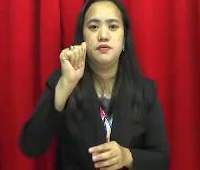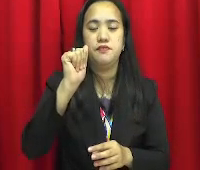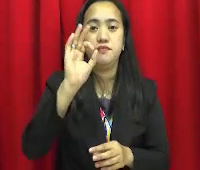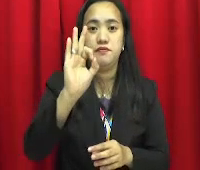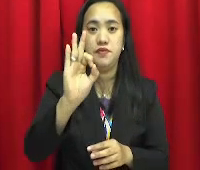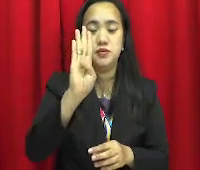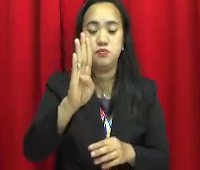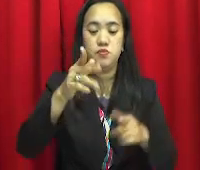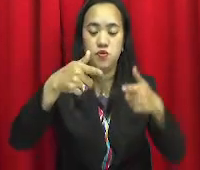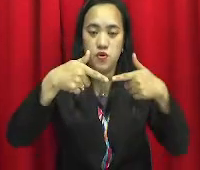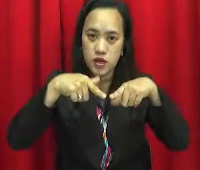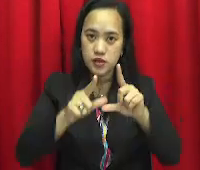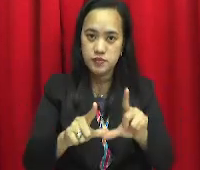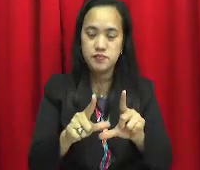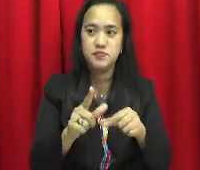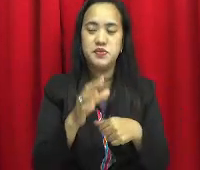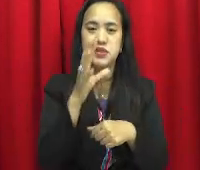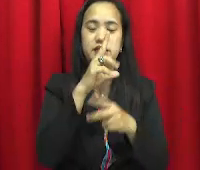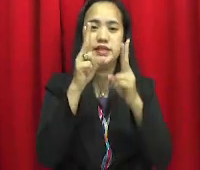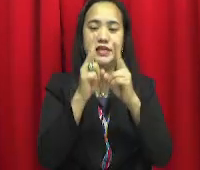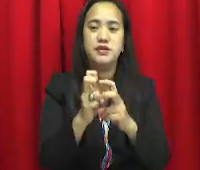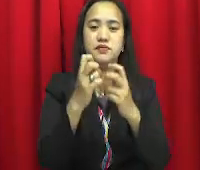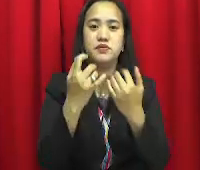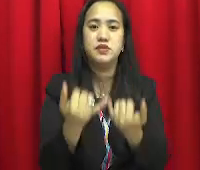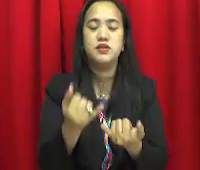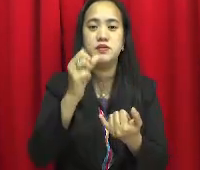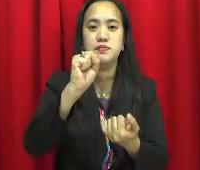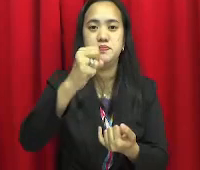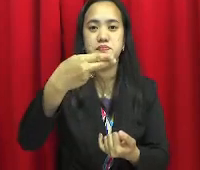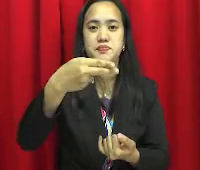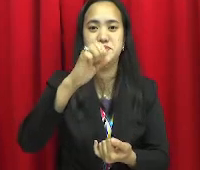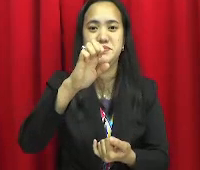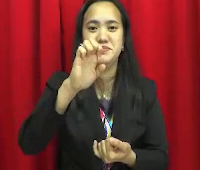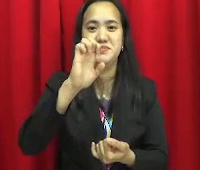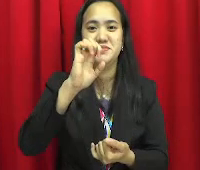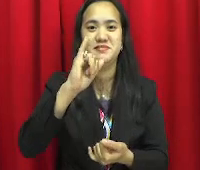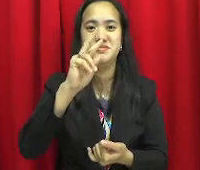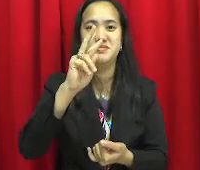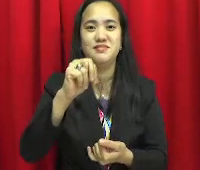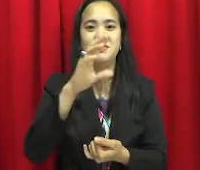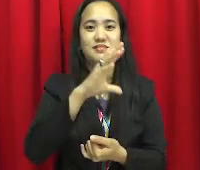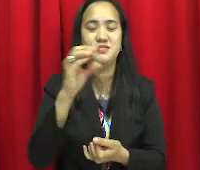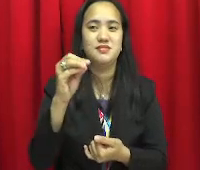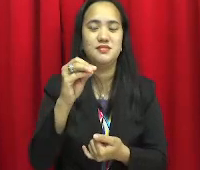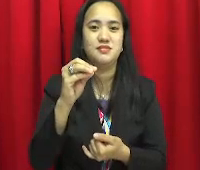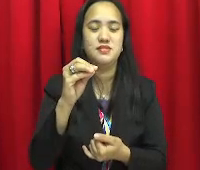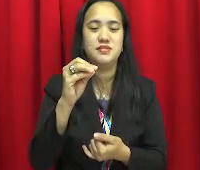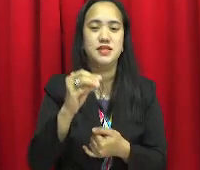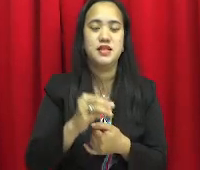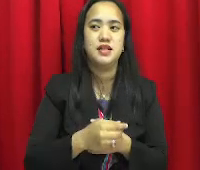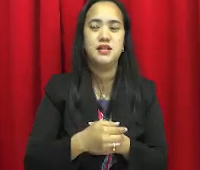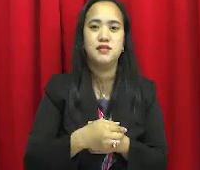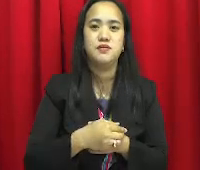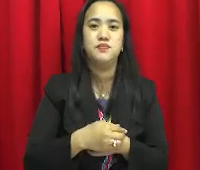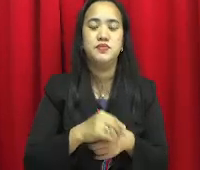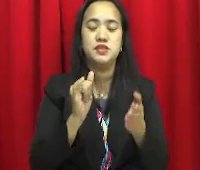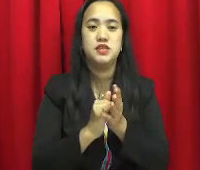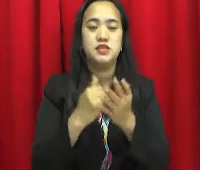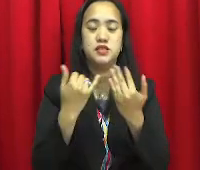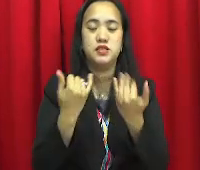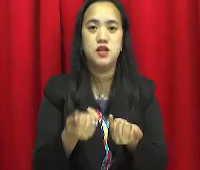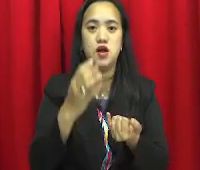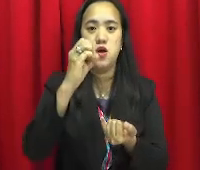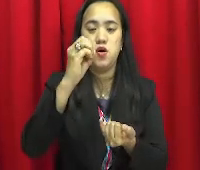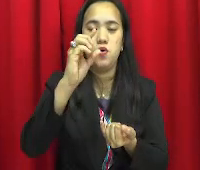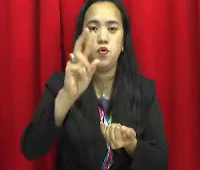Lazada. Mine. Shein. Marami pa. Di ba? Mga online selling. Na ngayon,